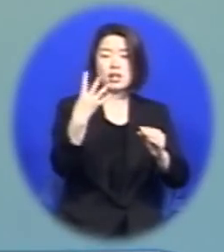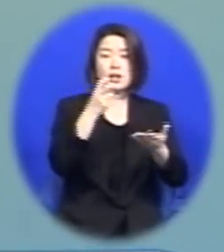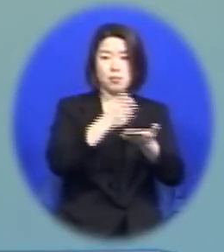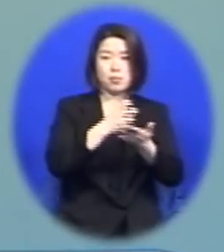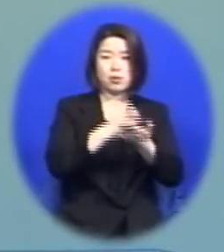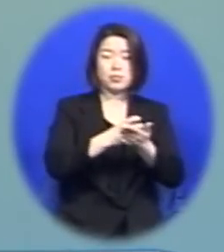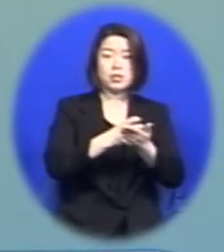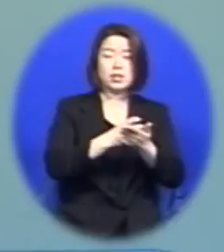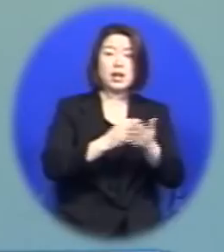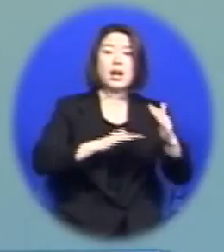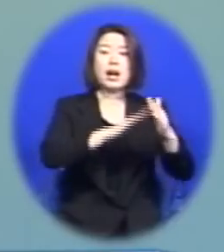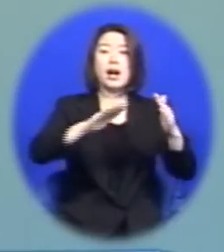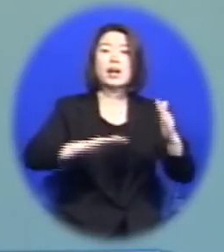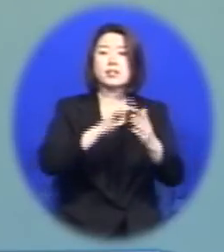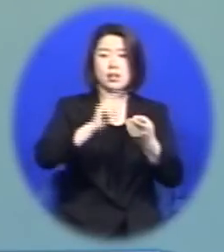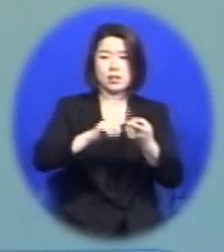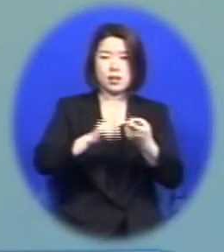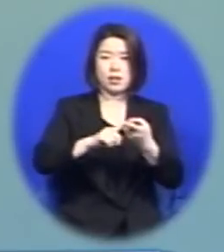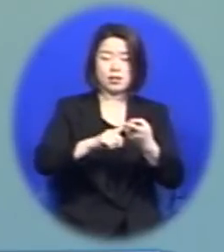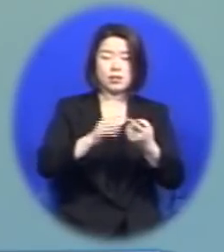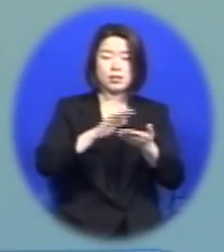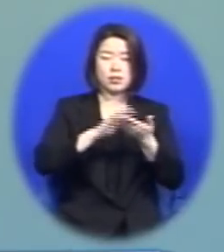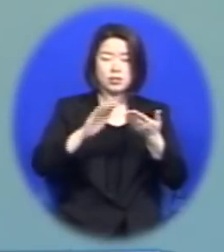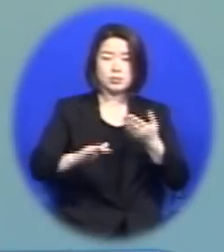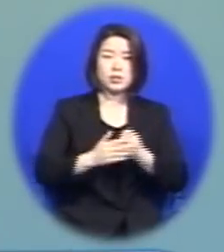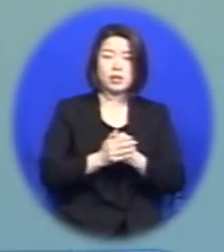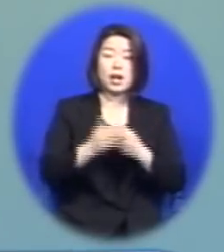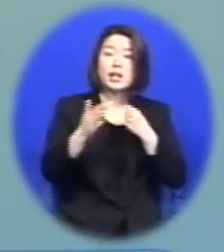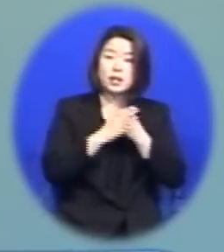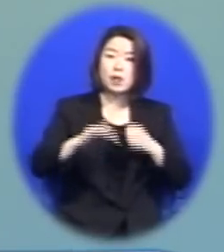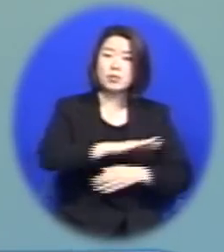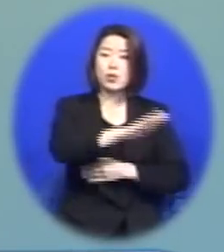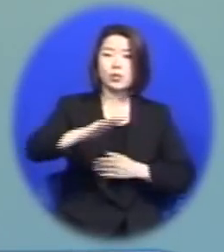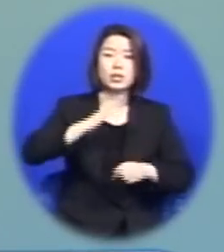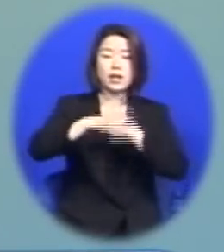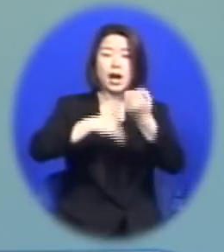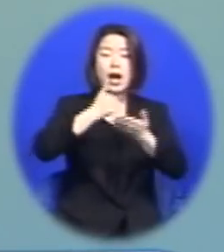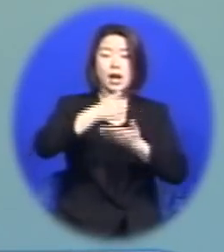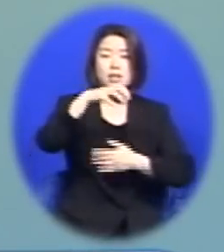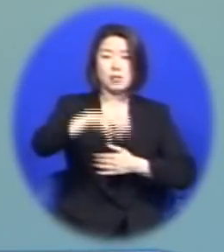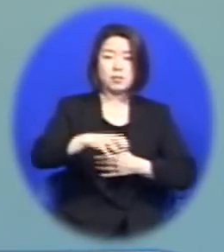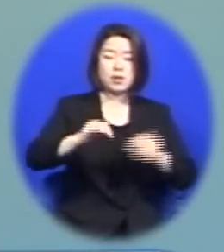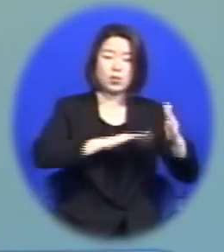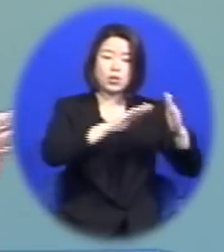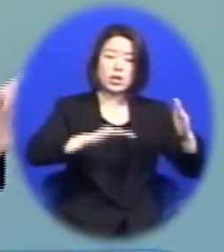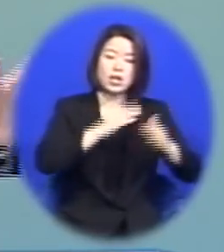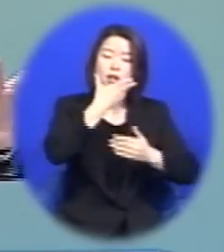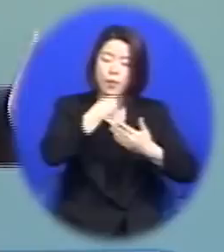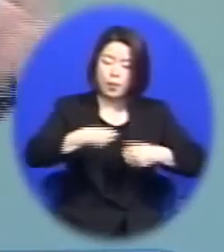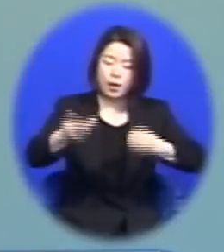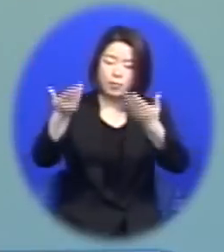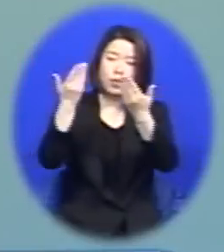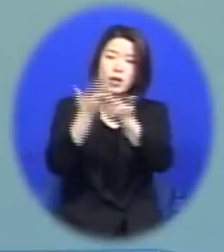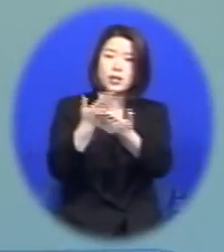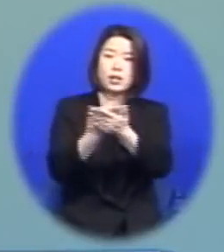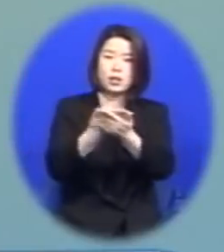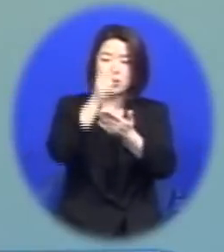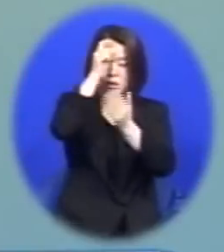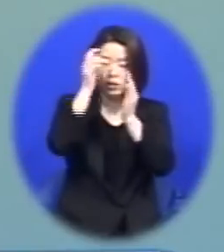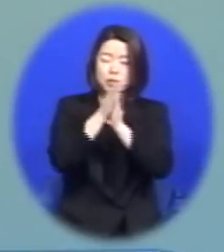늘 그러므로 우리는 하나님 앞에 우리 가정에 행복하게 해 주십시오 기도만 해서는